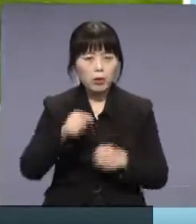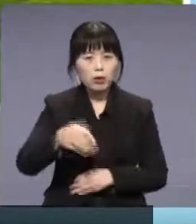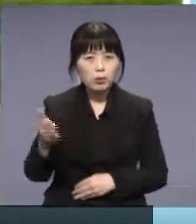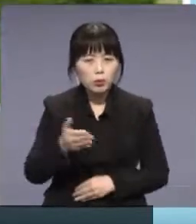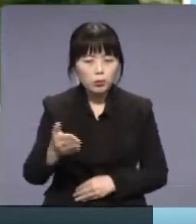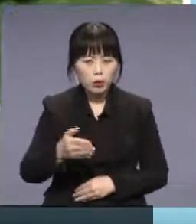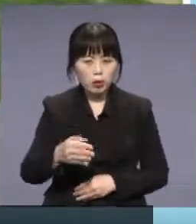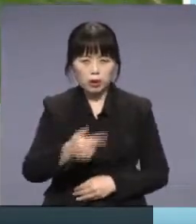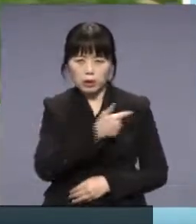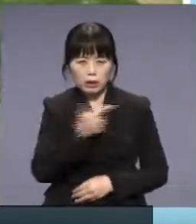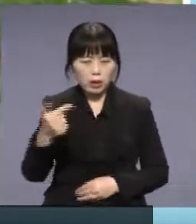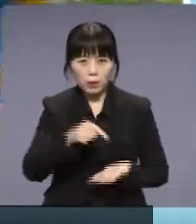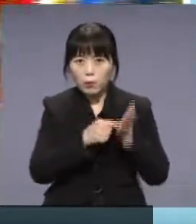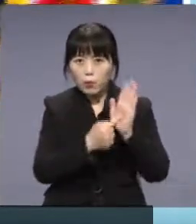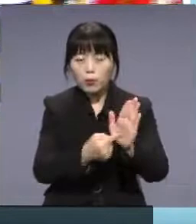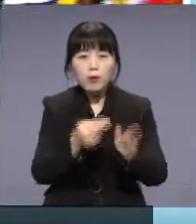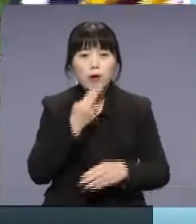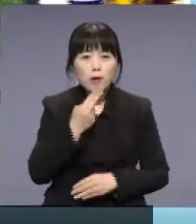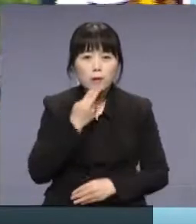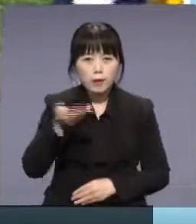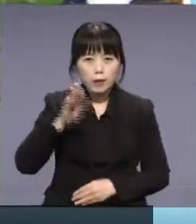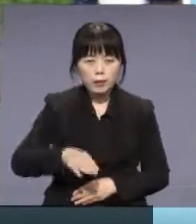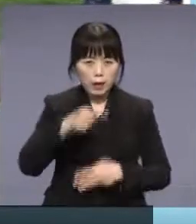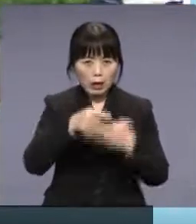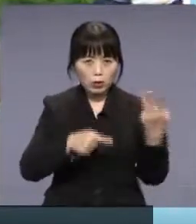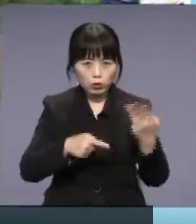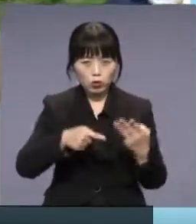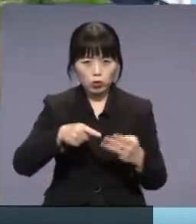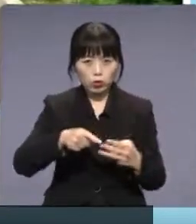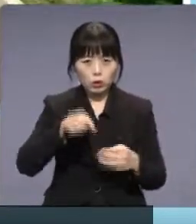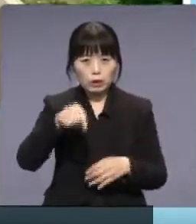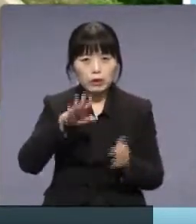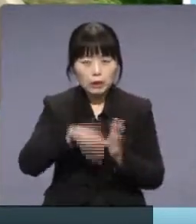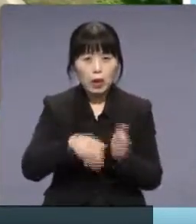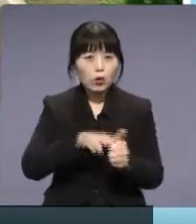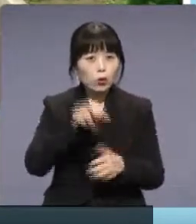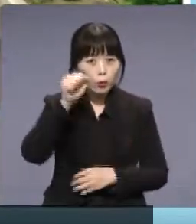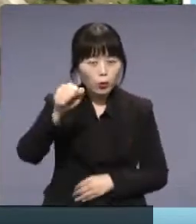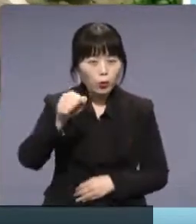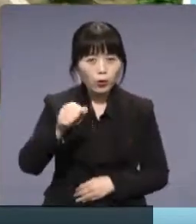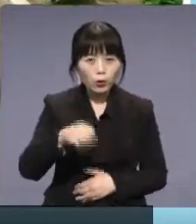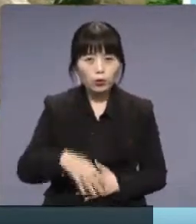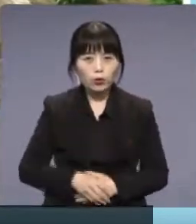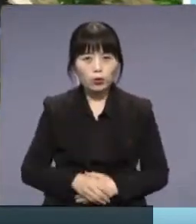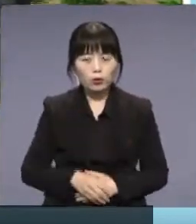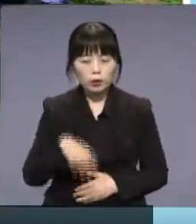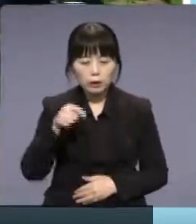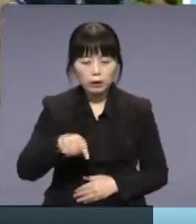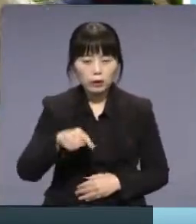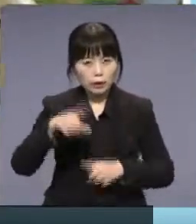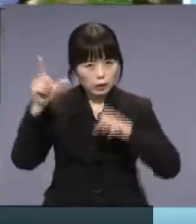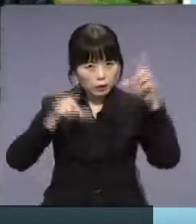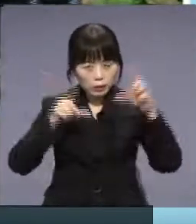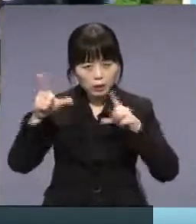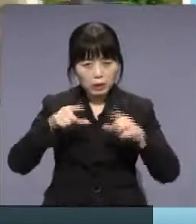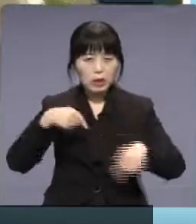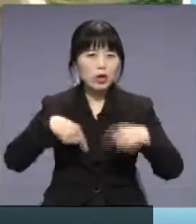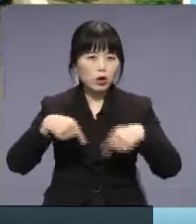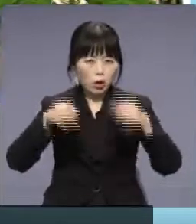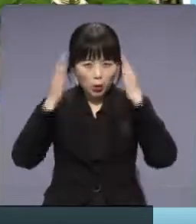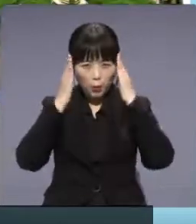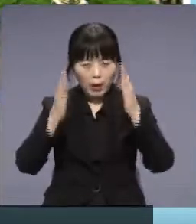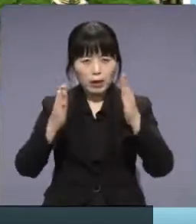크게 부각되진 못했지만 윤석열 당시 후보는 자기 그 이미지나 또는 정책적